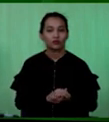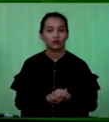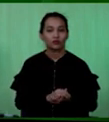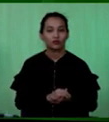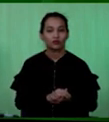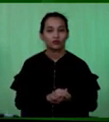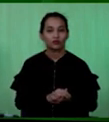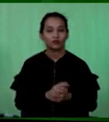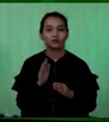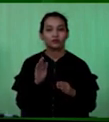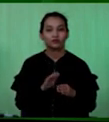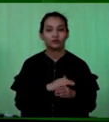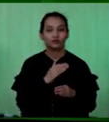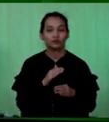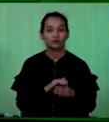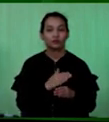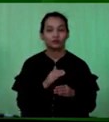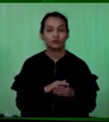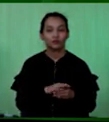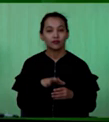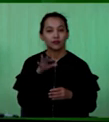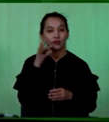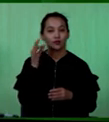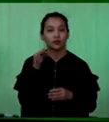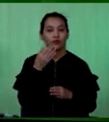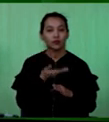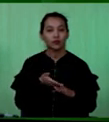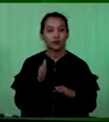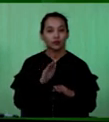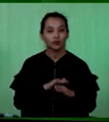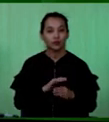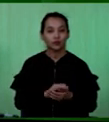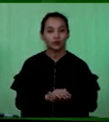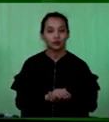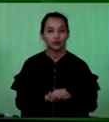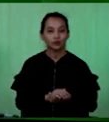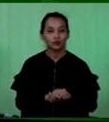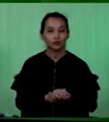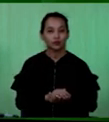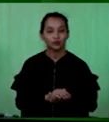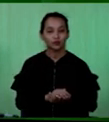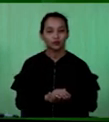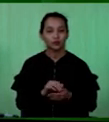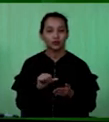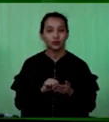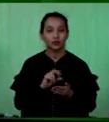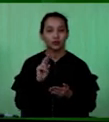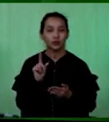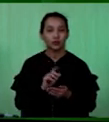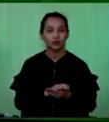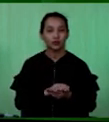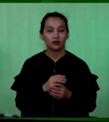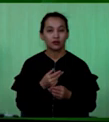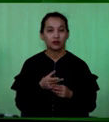Barakalla dono bolajonlarim. Haqiqatdan ham tulkiqon og'ir. Tulkiqon 6 kilogram ekan. Eng